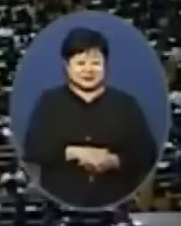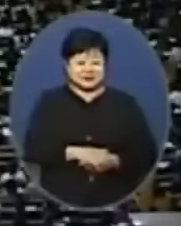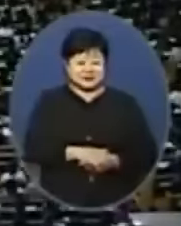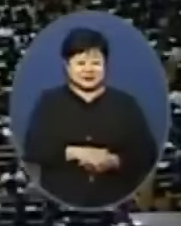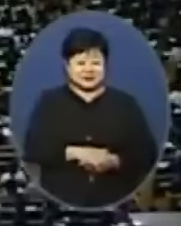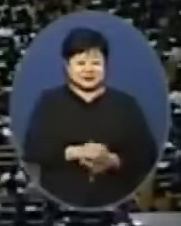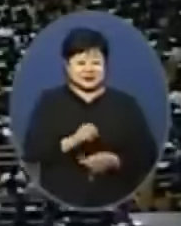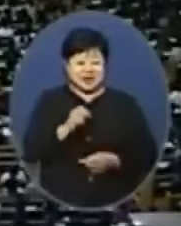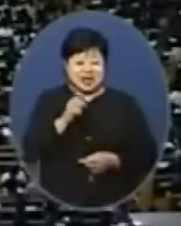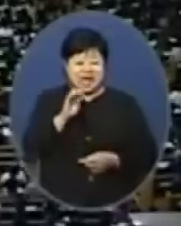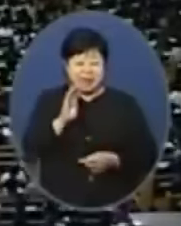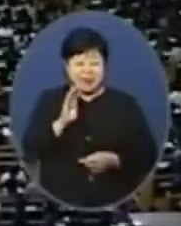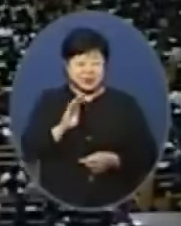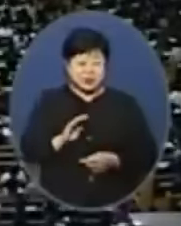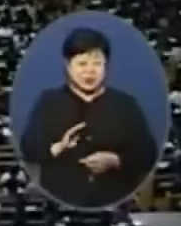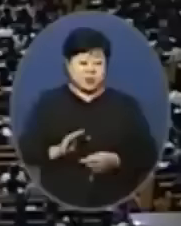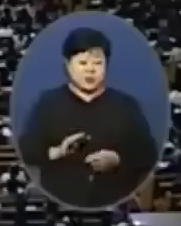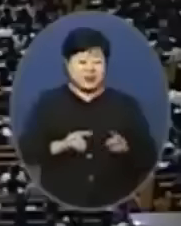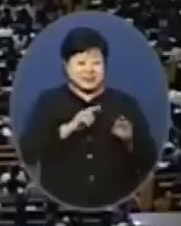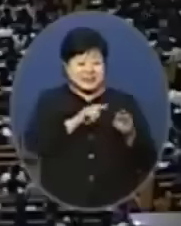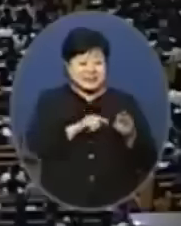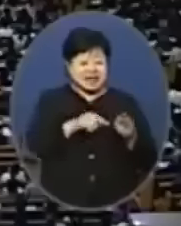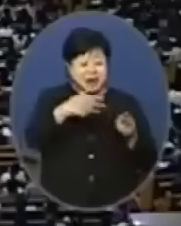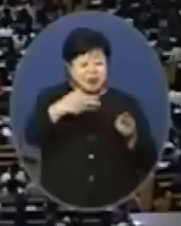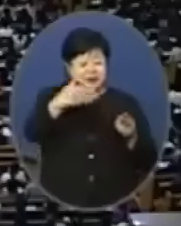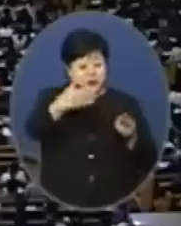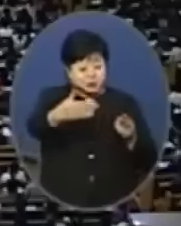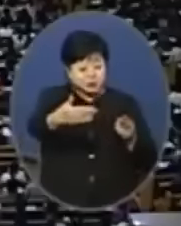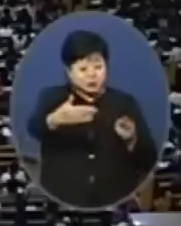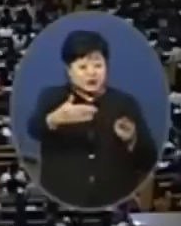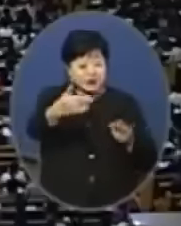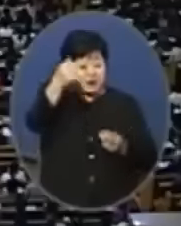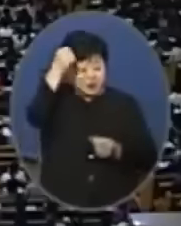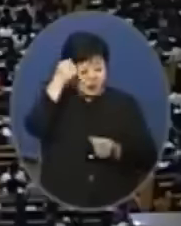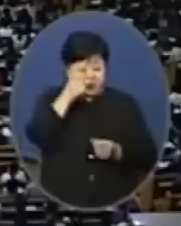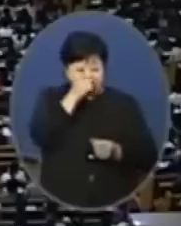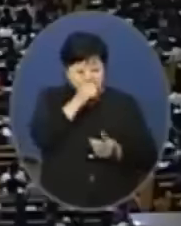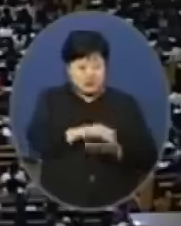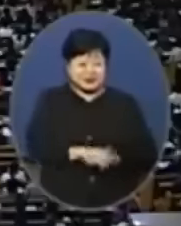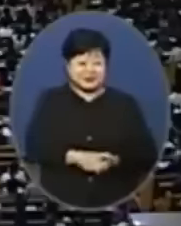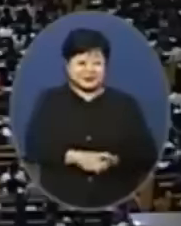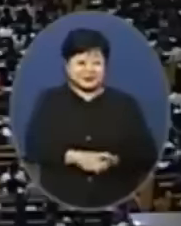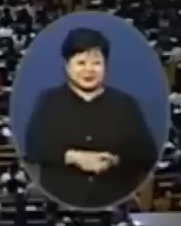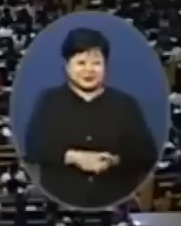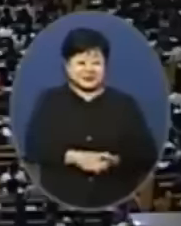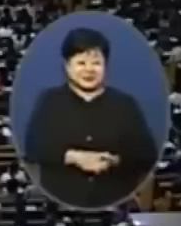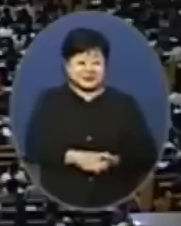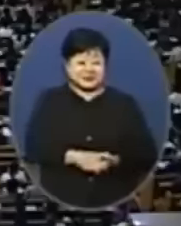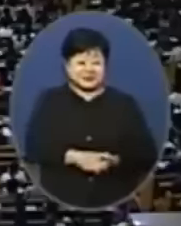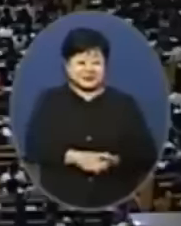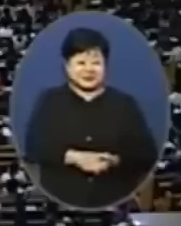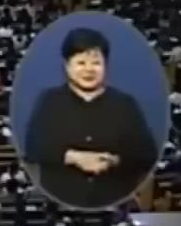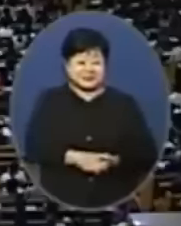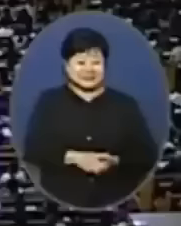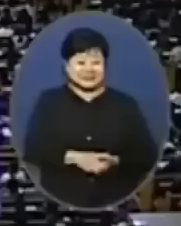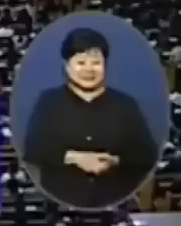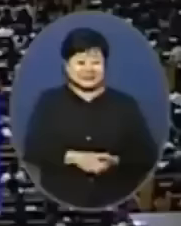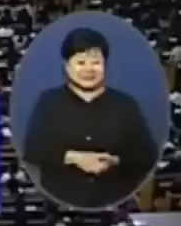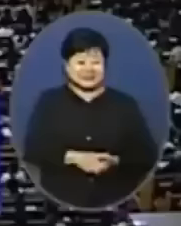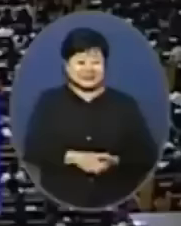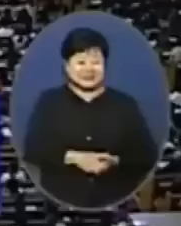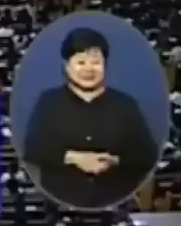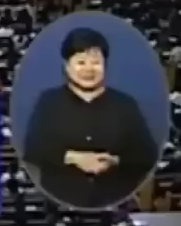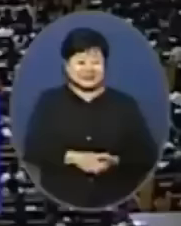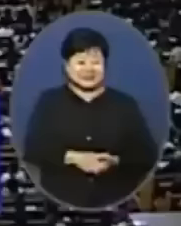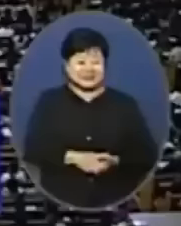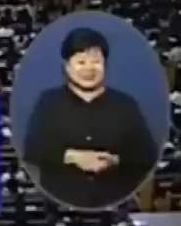에베소 2장 8절로 9절 이 구절은 외워놓으면 참 좋은데 못 외워놓으면 나와 같이 한번 읽어보십시다. 에베소